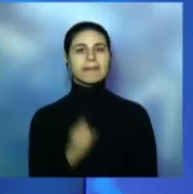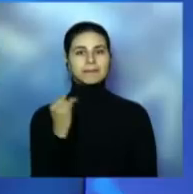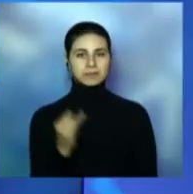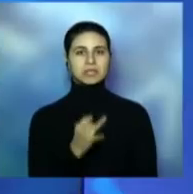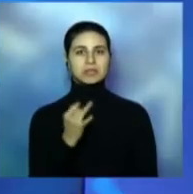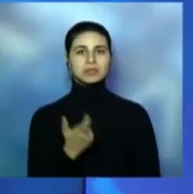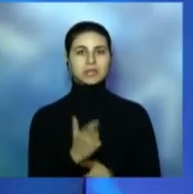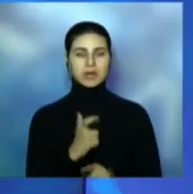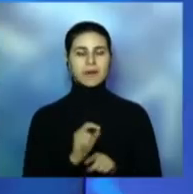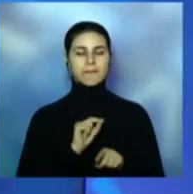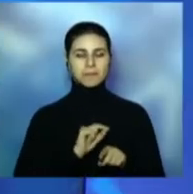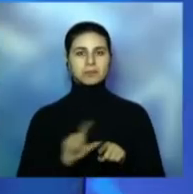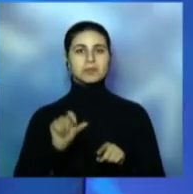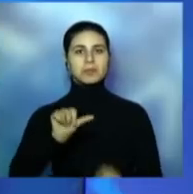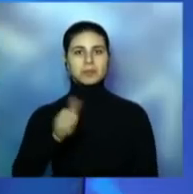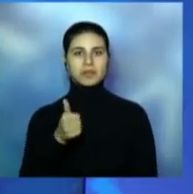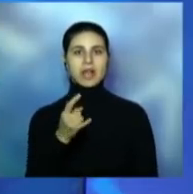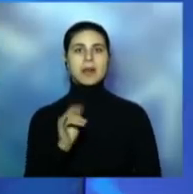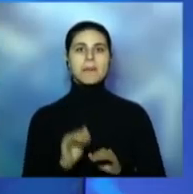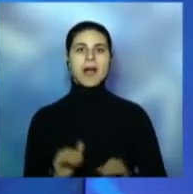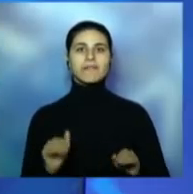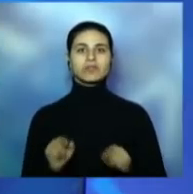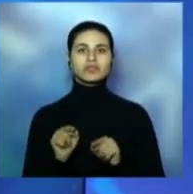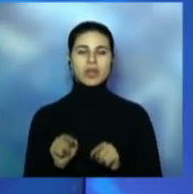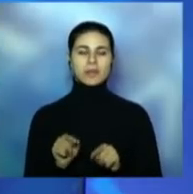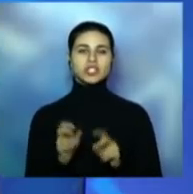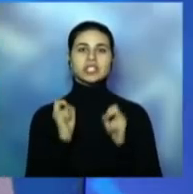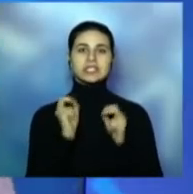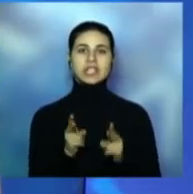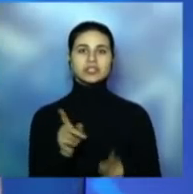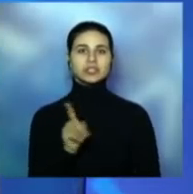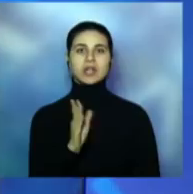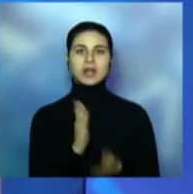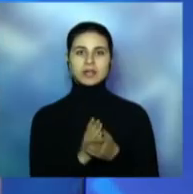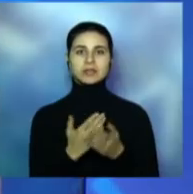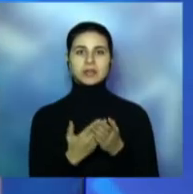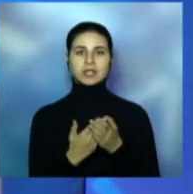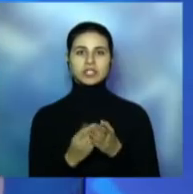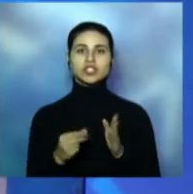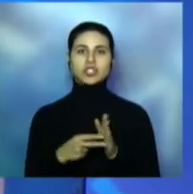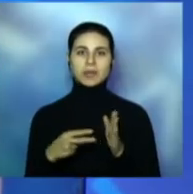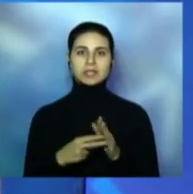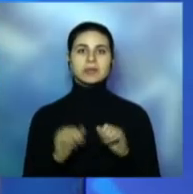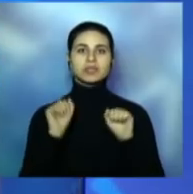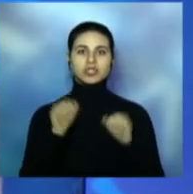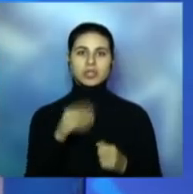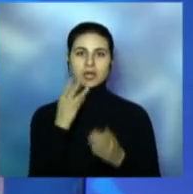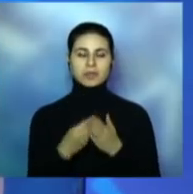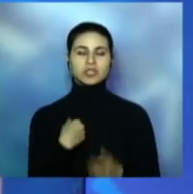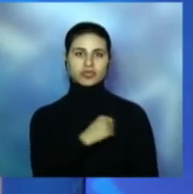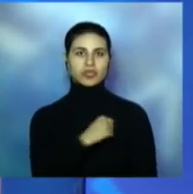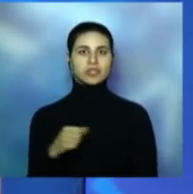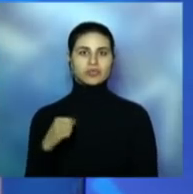ძალიან კარგად გამოყავით თქვენ ბავშვობაში ის საფრთხეები, რომელიც შეფასებით შეიძლება ჩვენ